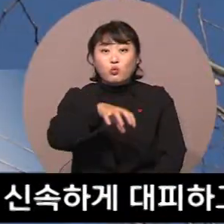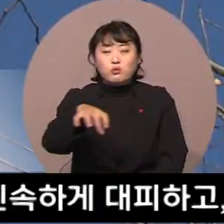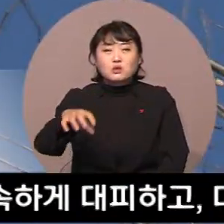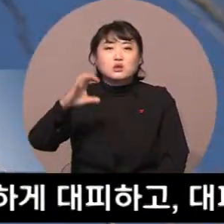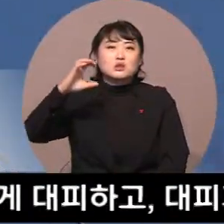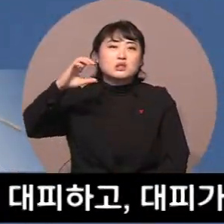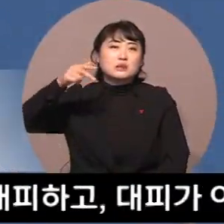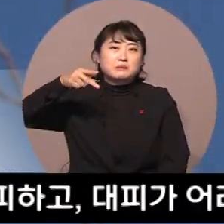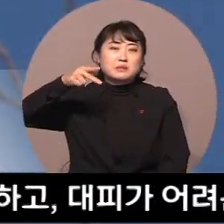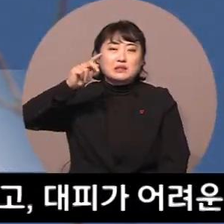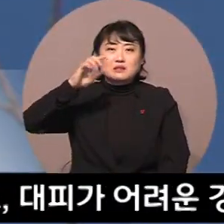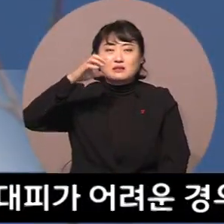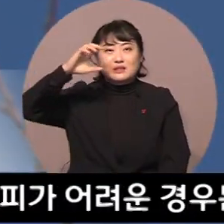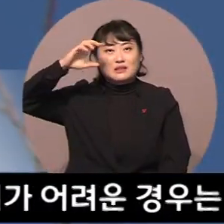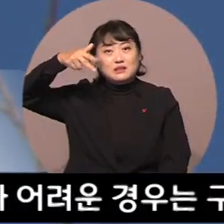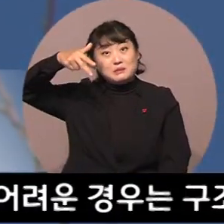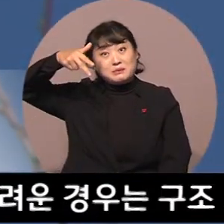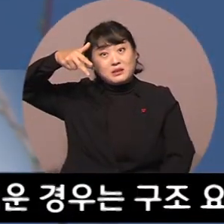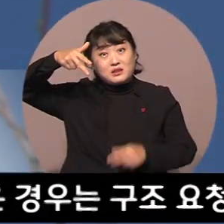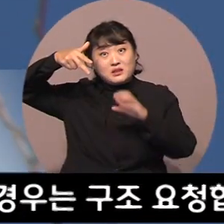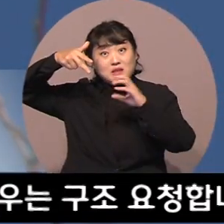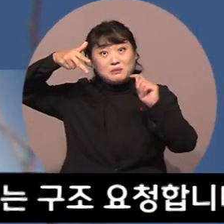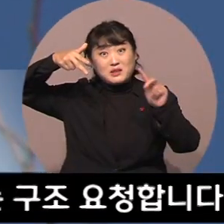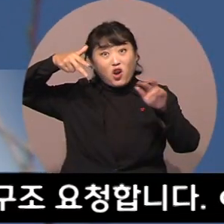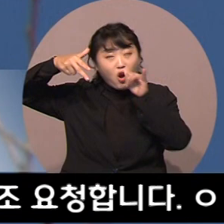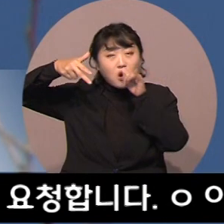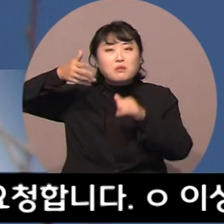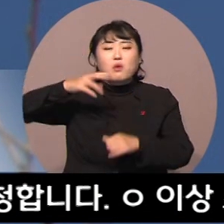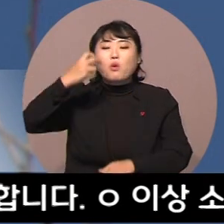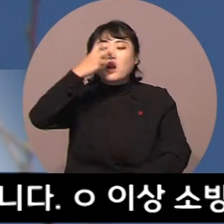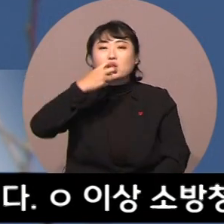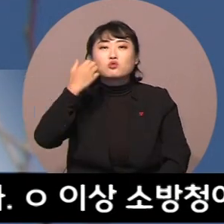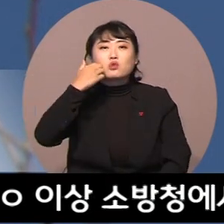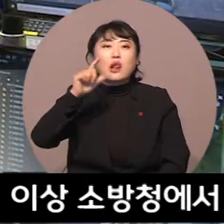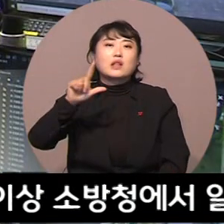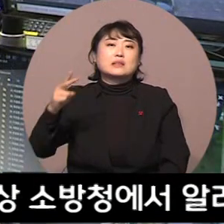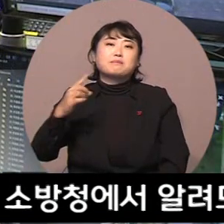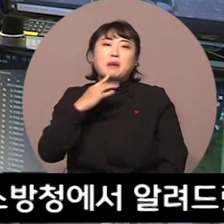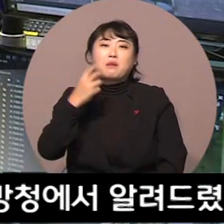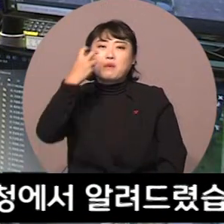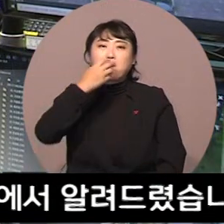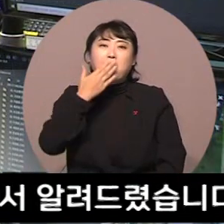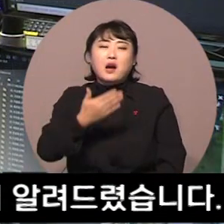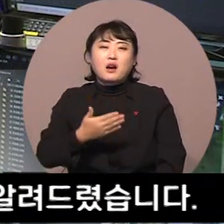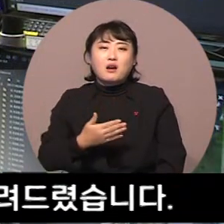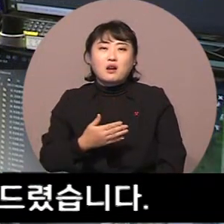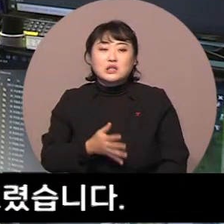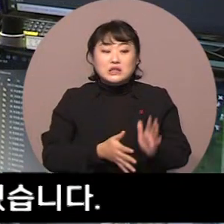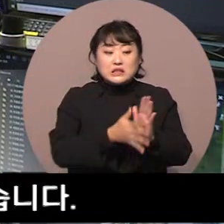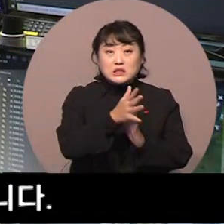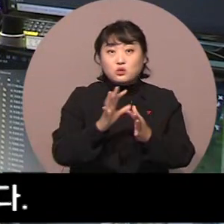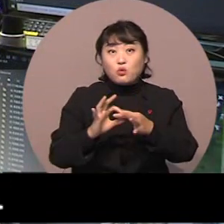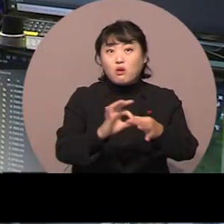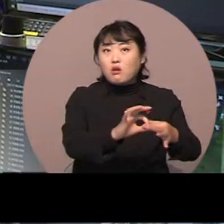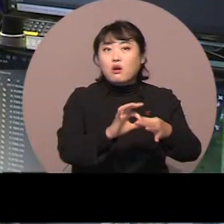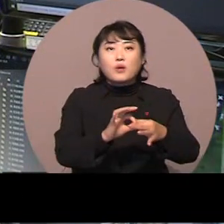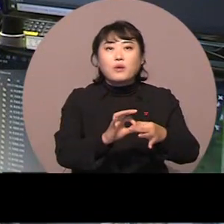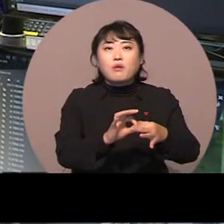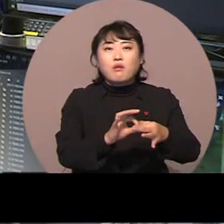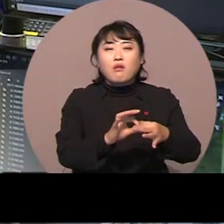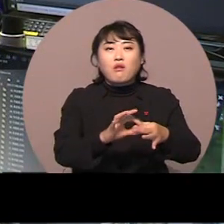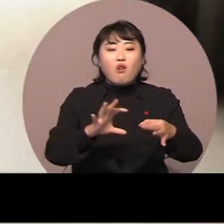CCTV 있었지만 관리를 맡은 LH 볼 수 있을뿐 시 관제 센터와는 연결돼 있지